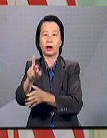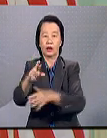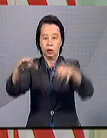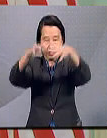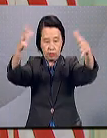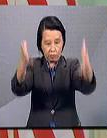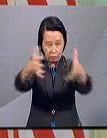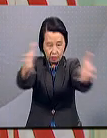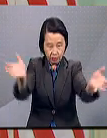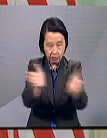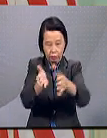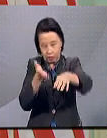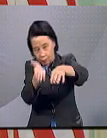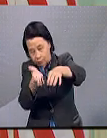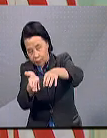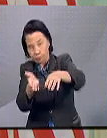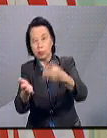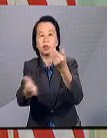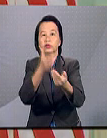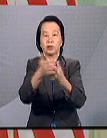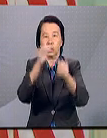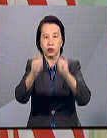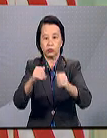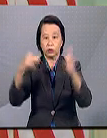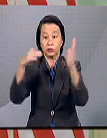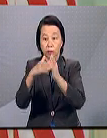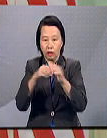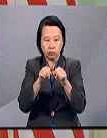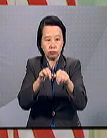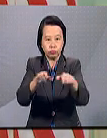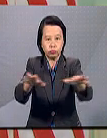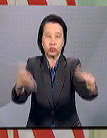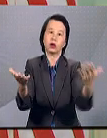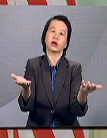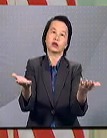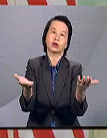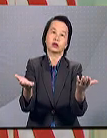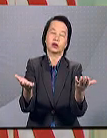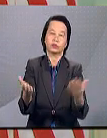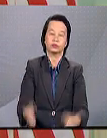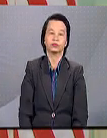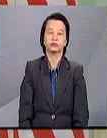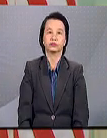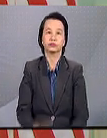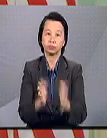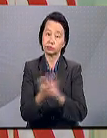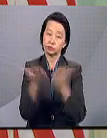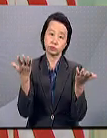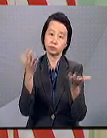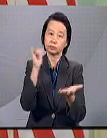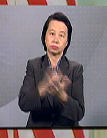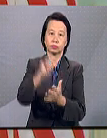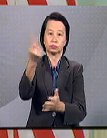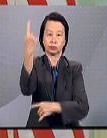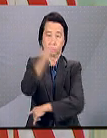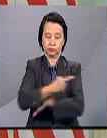memastikan kita dapat menjekat penularan COVID-19 ini. Jadi itu saja yang saya nak